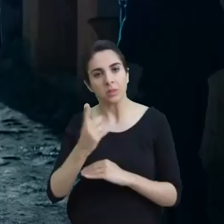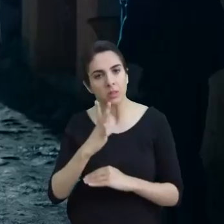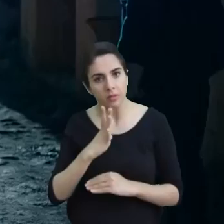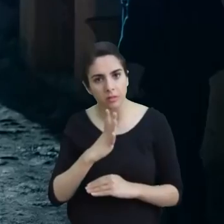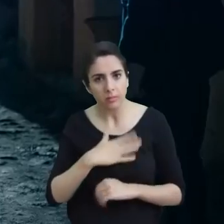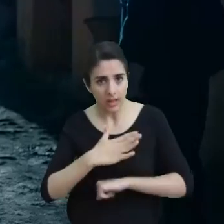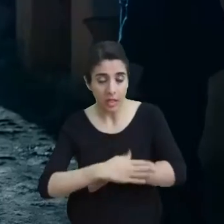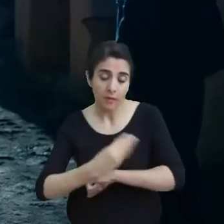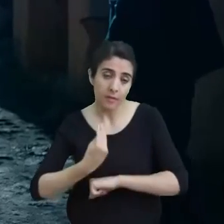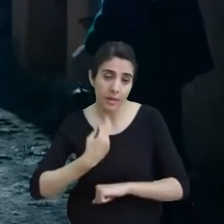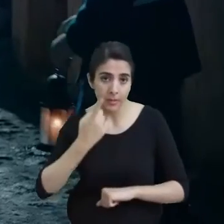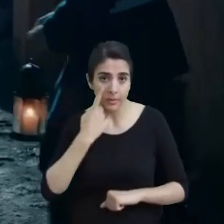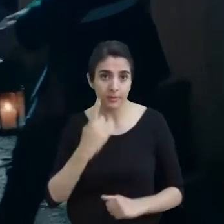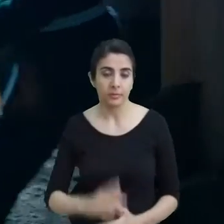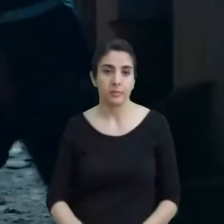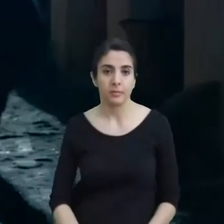bir şey. Yardım edin.